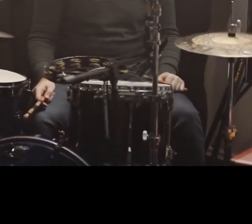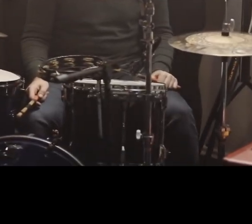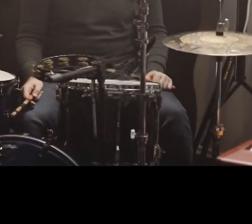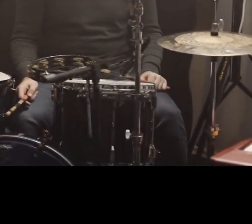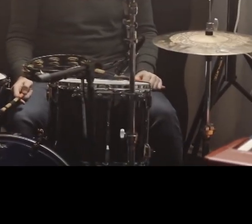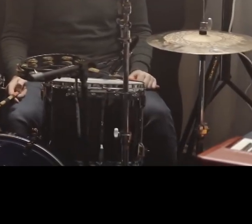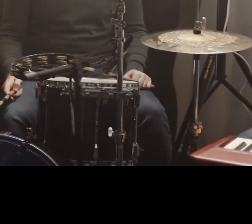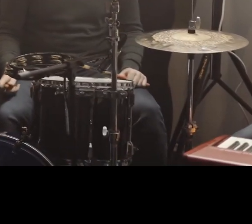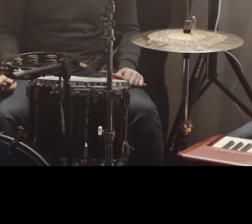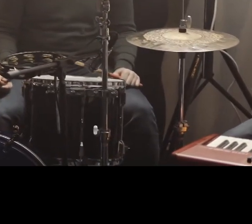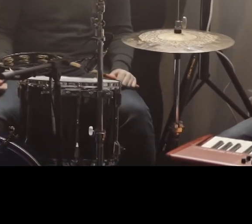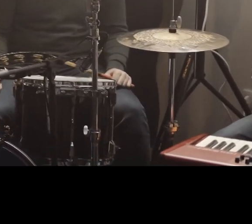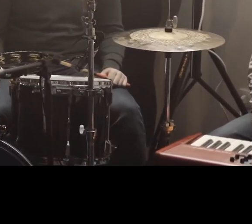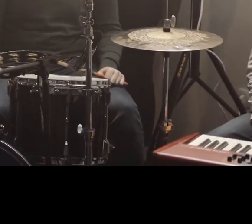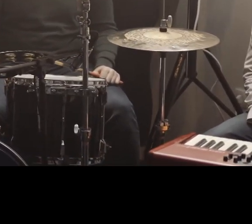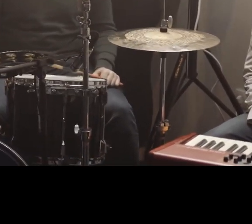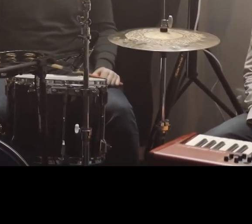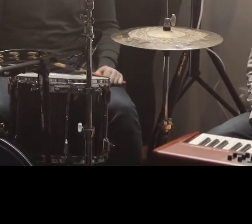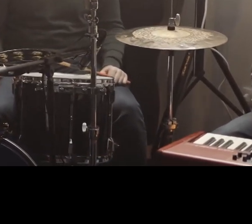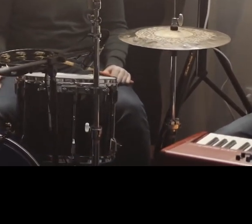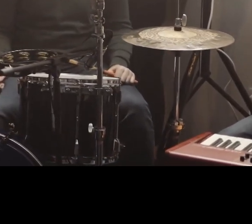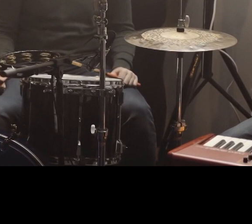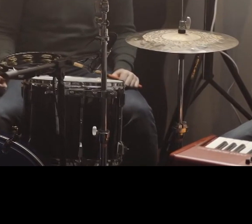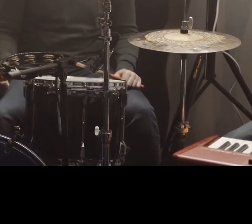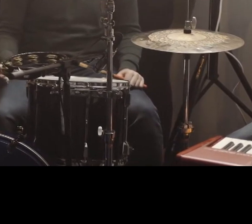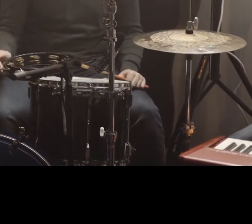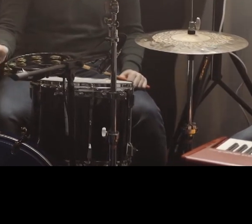koja bi te liječila.